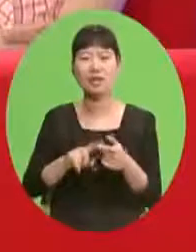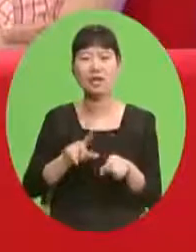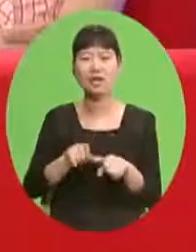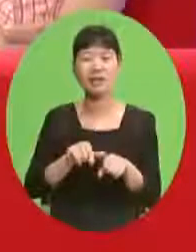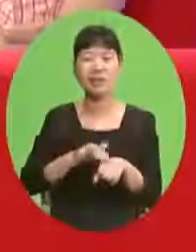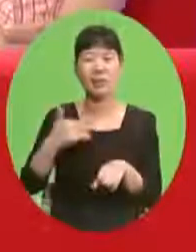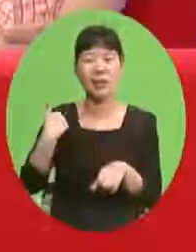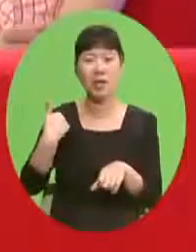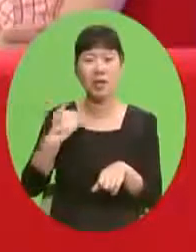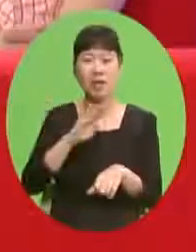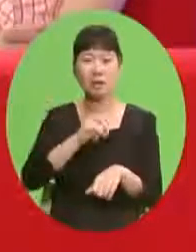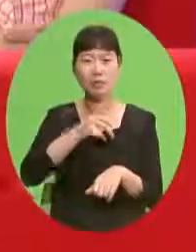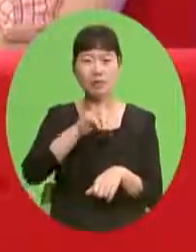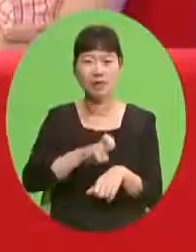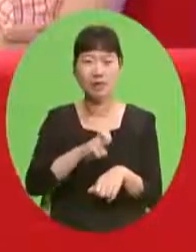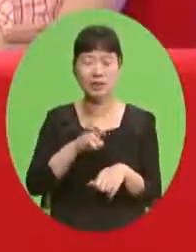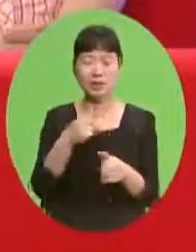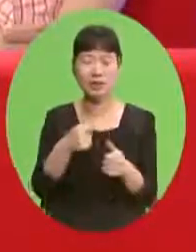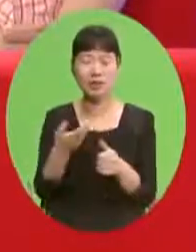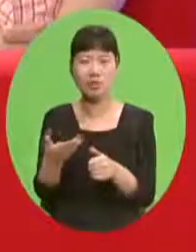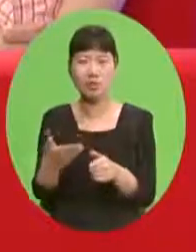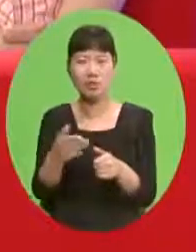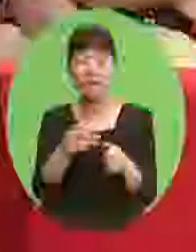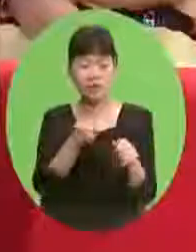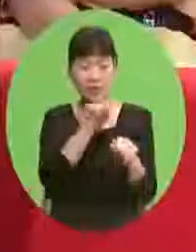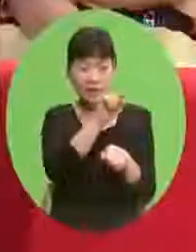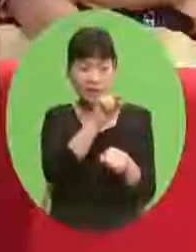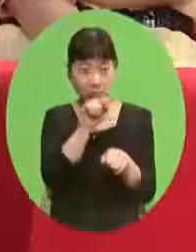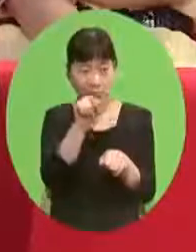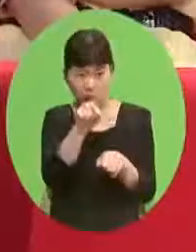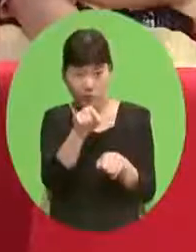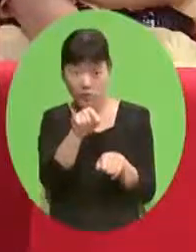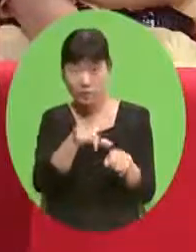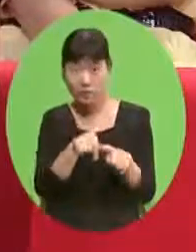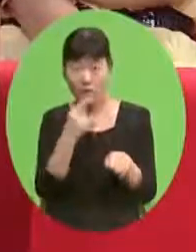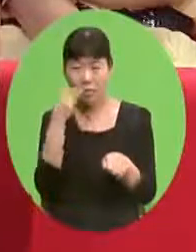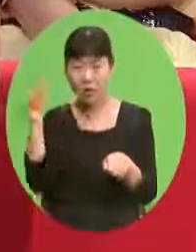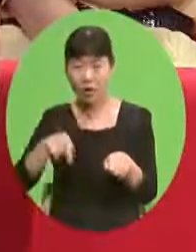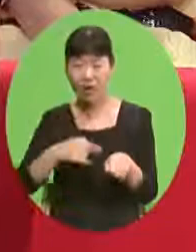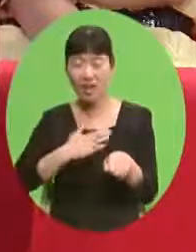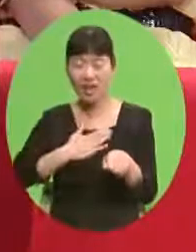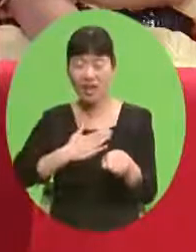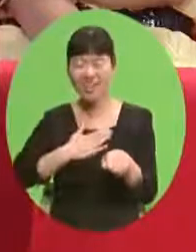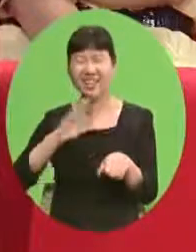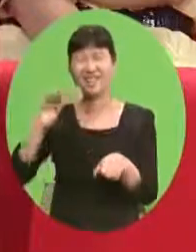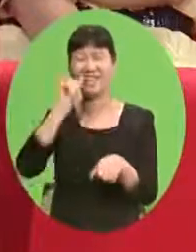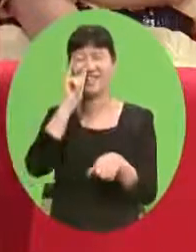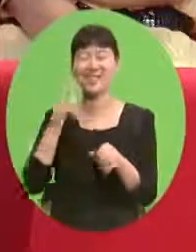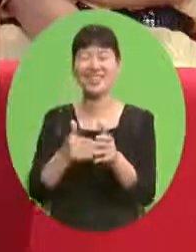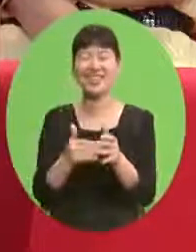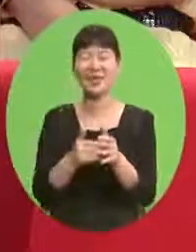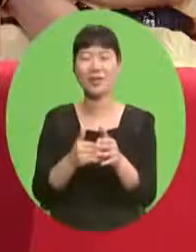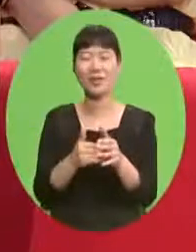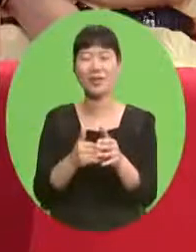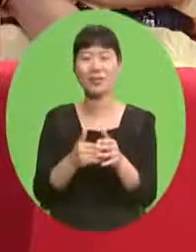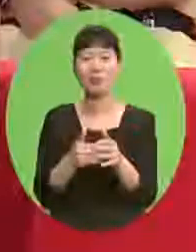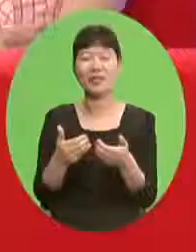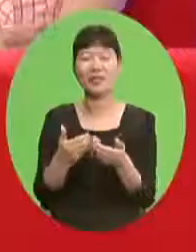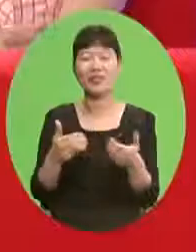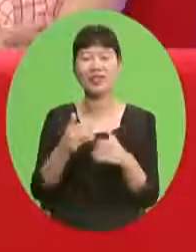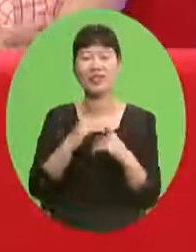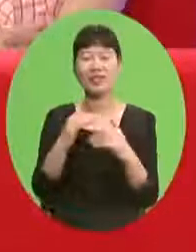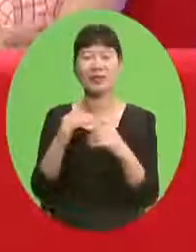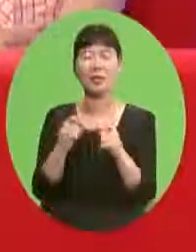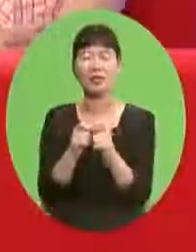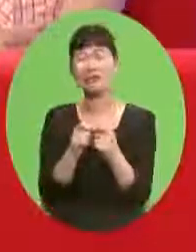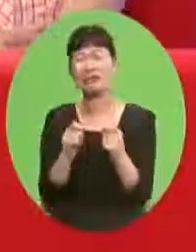나이면은 분침을 좀 이렇게 가르쳐주시고 요때까지 엄마가 꼭 올게. 네. 이렇게 하고 가시되 떨어지는 그 과정에서 너무